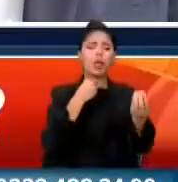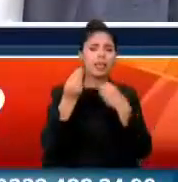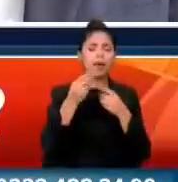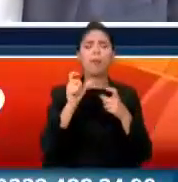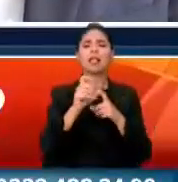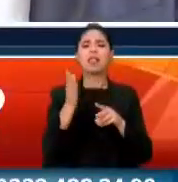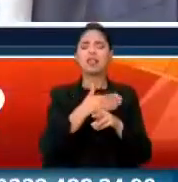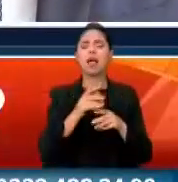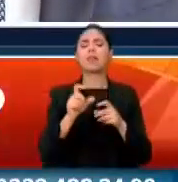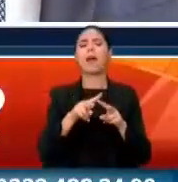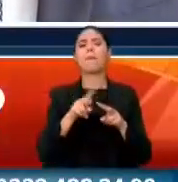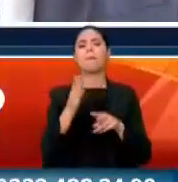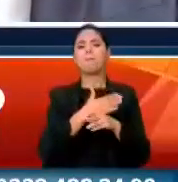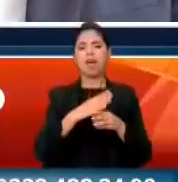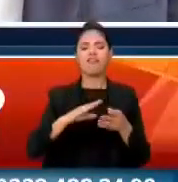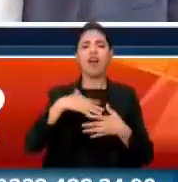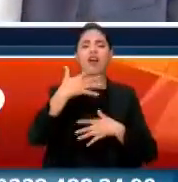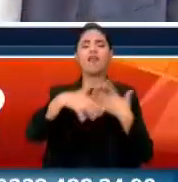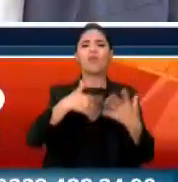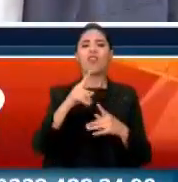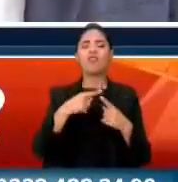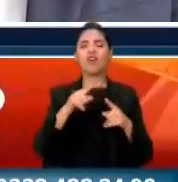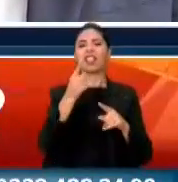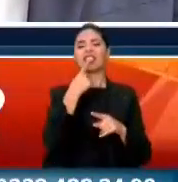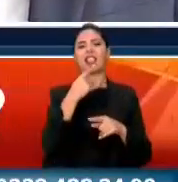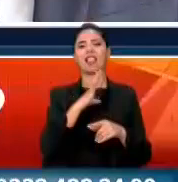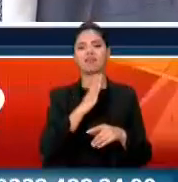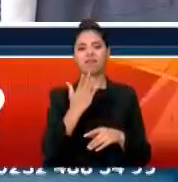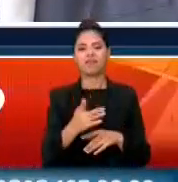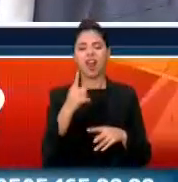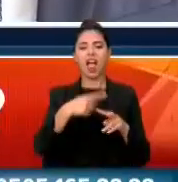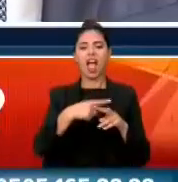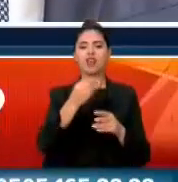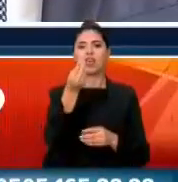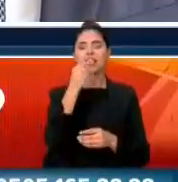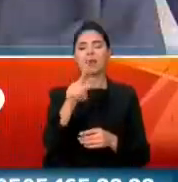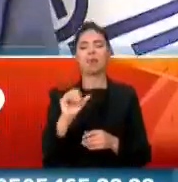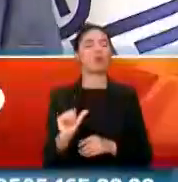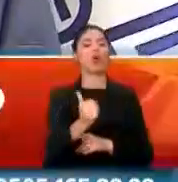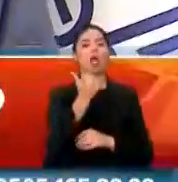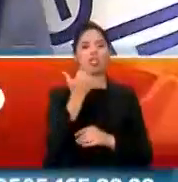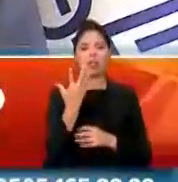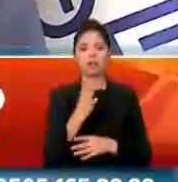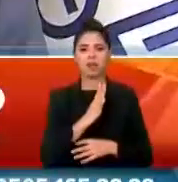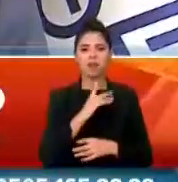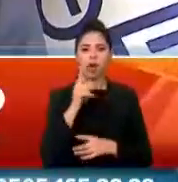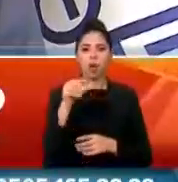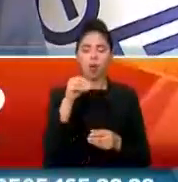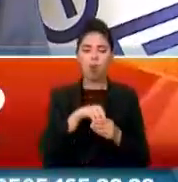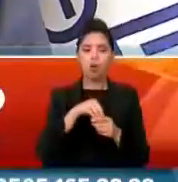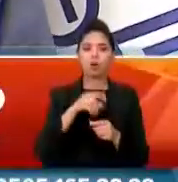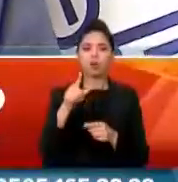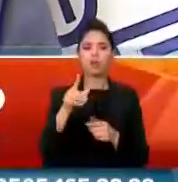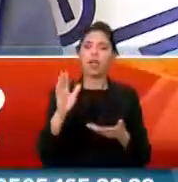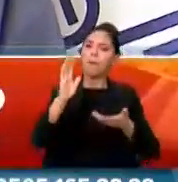meyve bir araya geldiğinde farklı bir tat oluşturuyor. Biz de aşure yemeğine böyle bakmamız gerekir. Yani orada